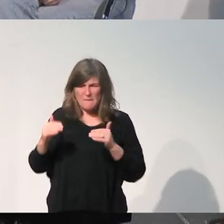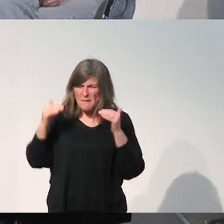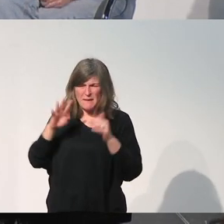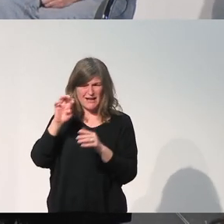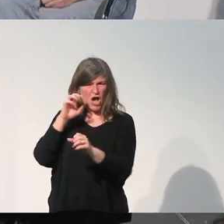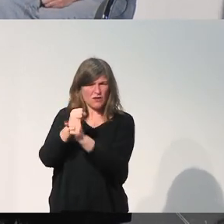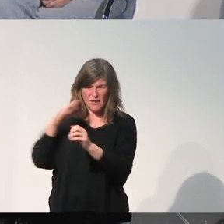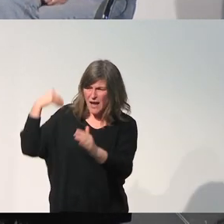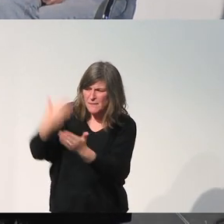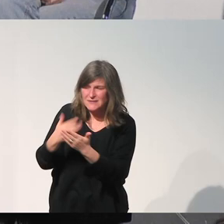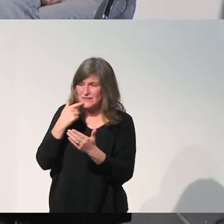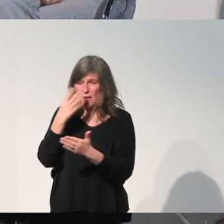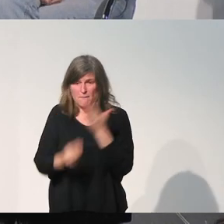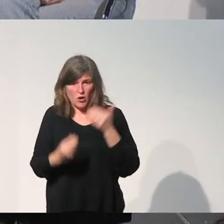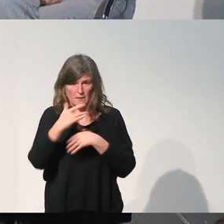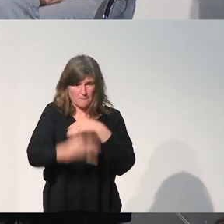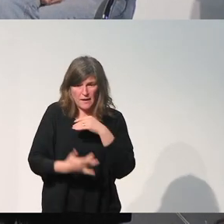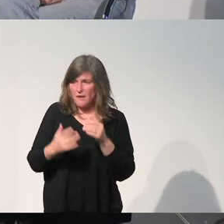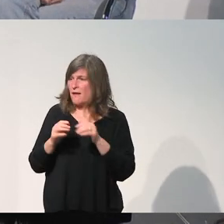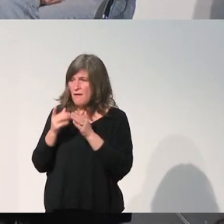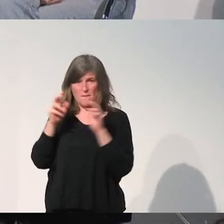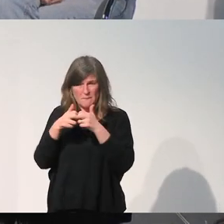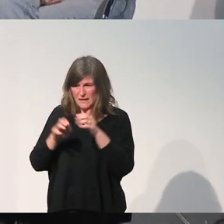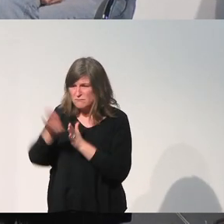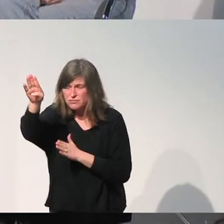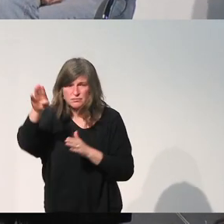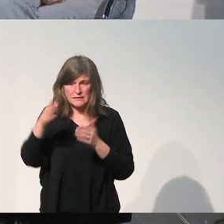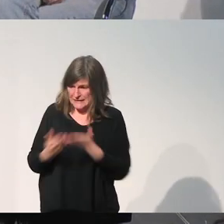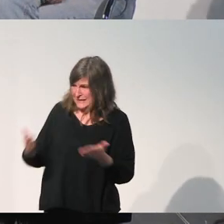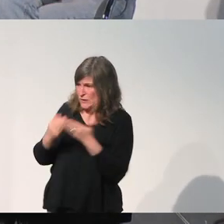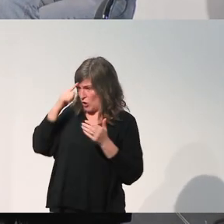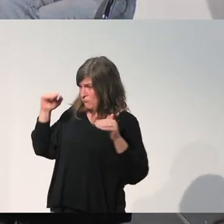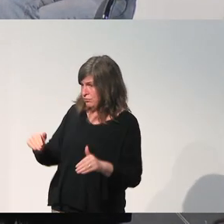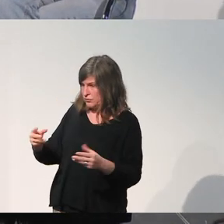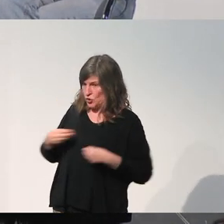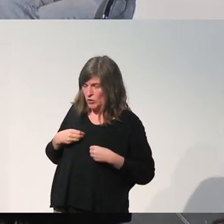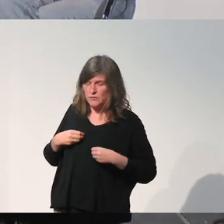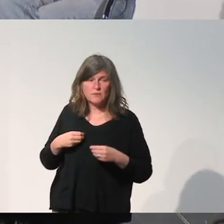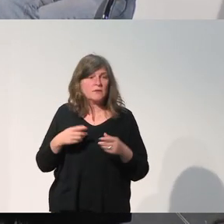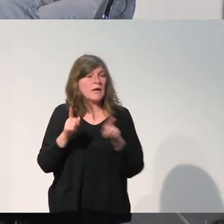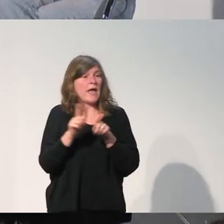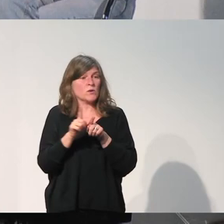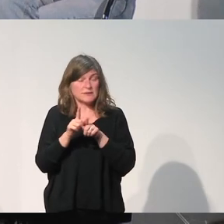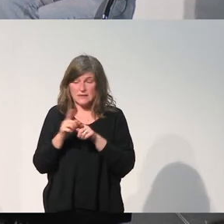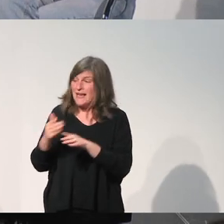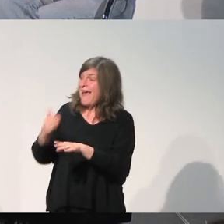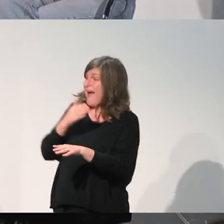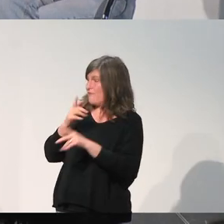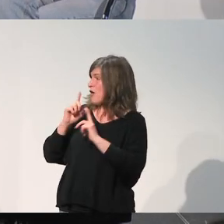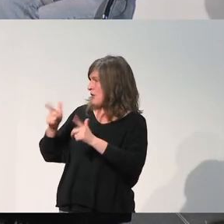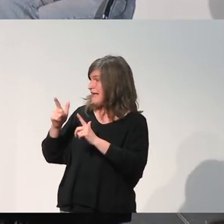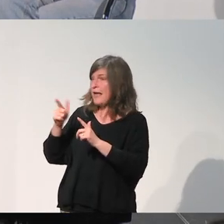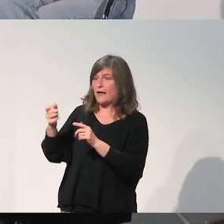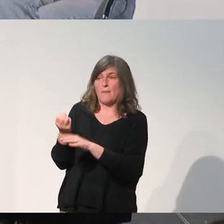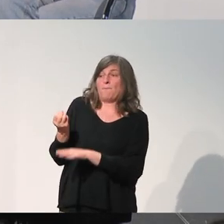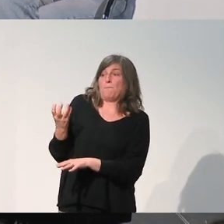pain, l'inflation folle, le désespoir face à la situation. Et vous écrivez qu'avant la guerre, Beyrouth n'était